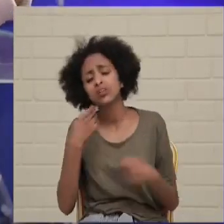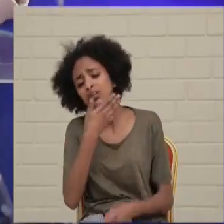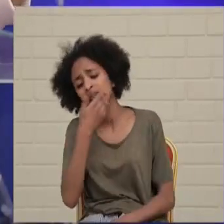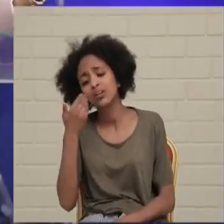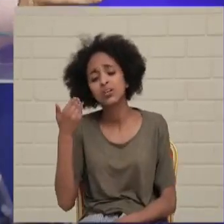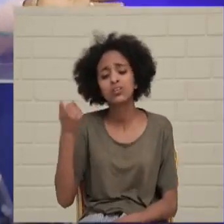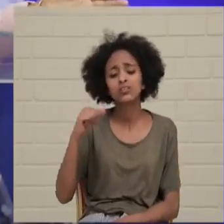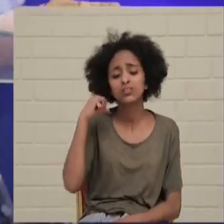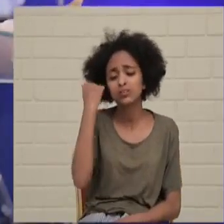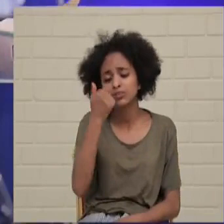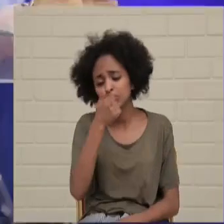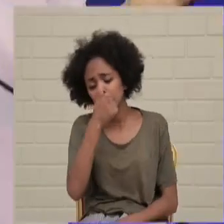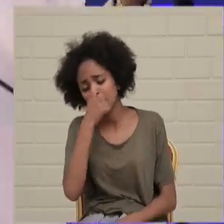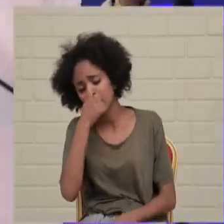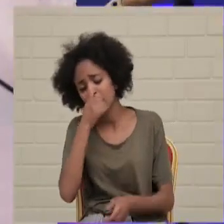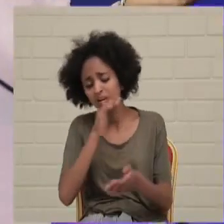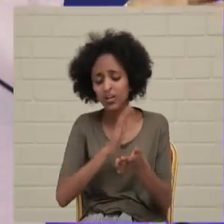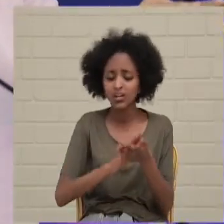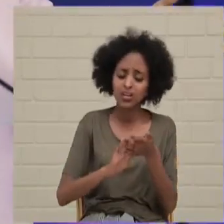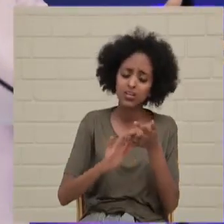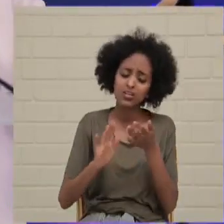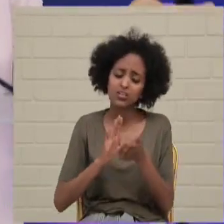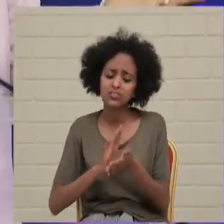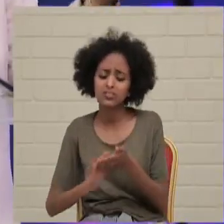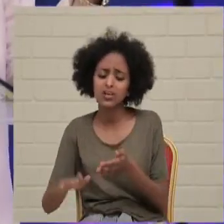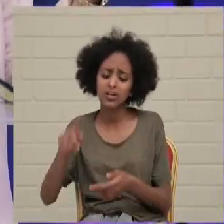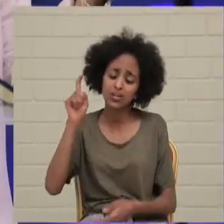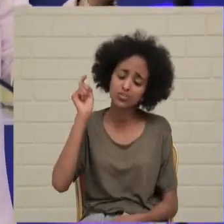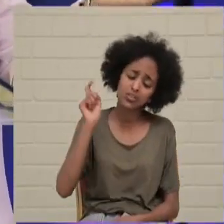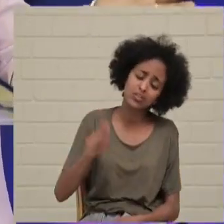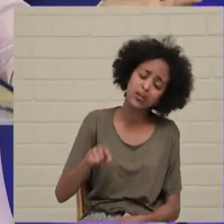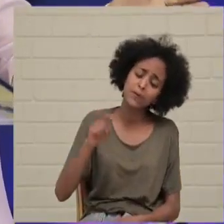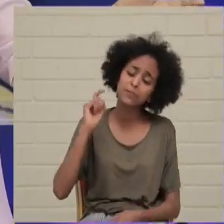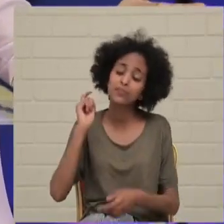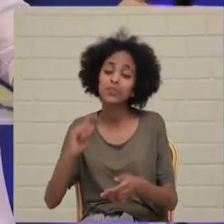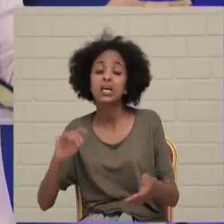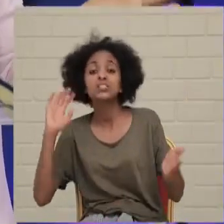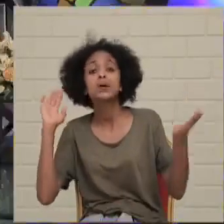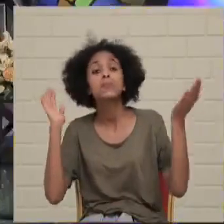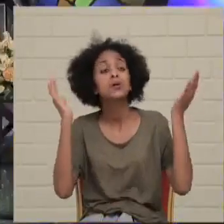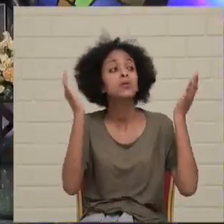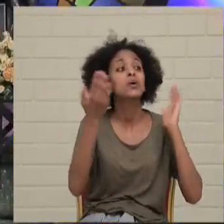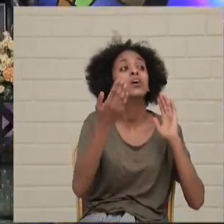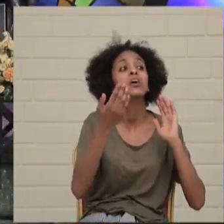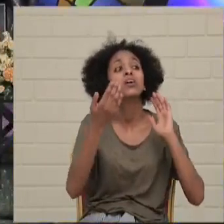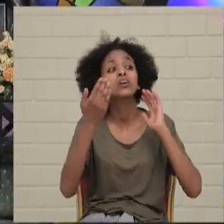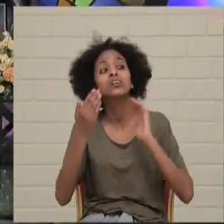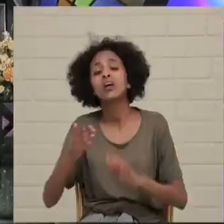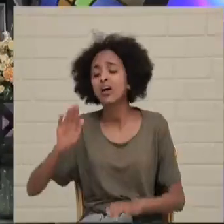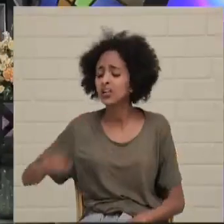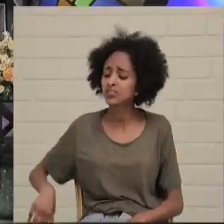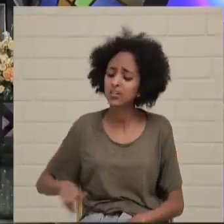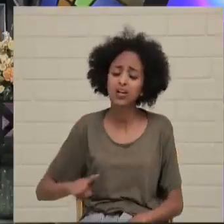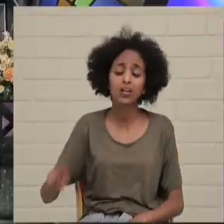ከህይወት ይሻላል ኢትዮጵያን ይቅርታ ያሻታል